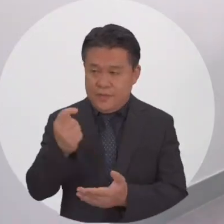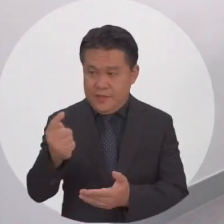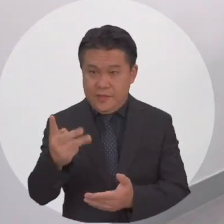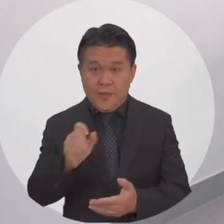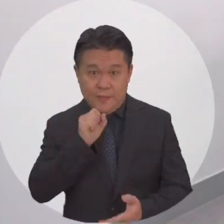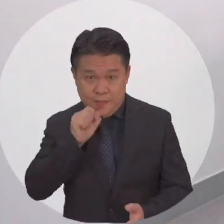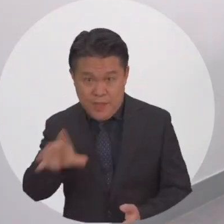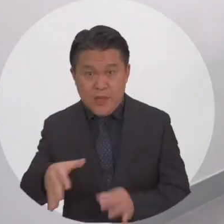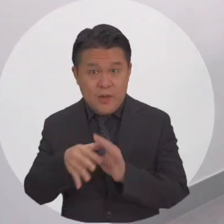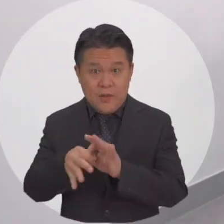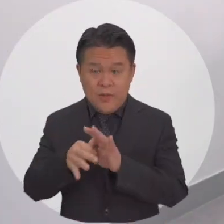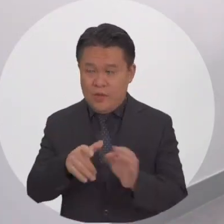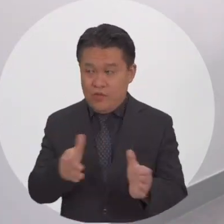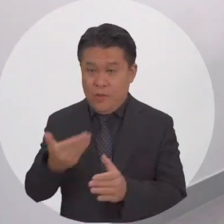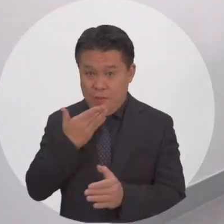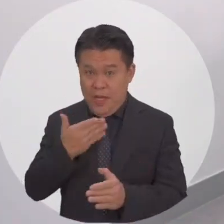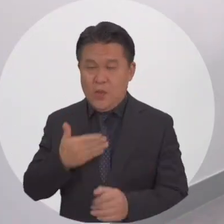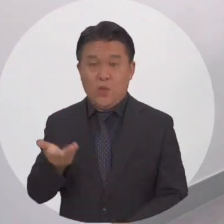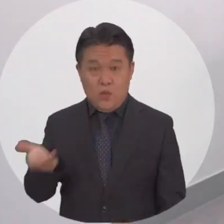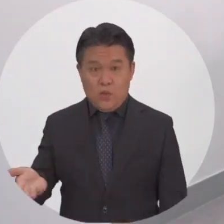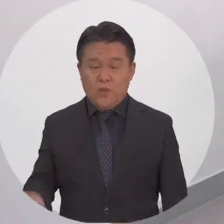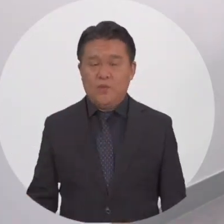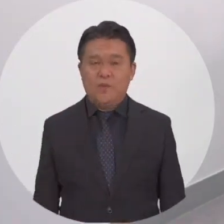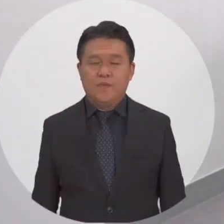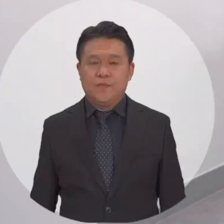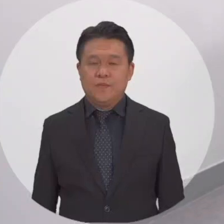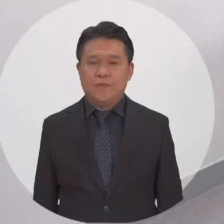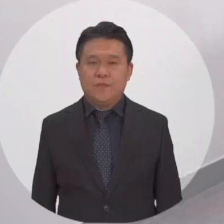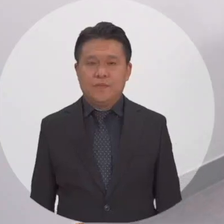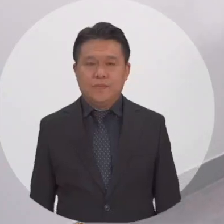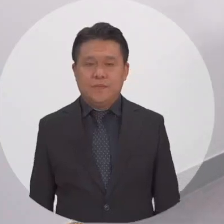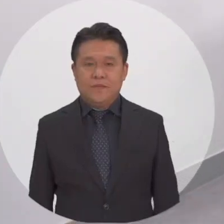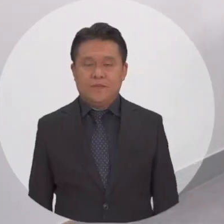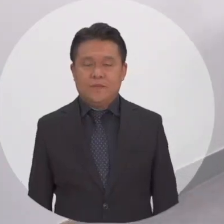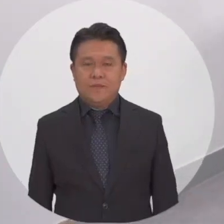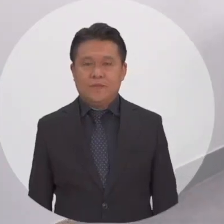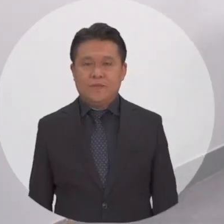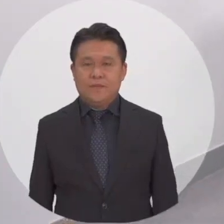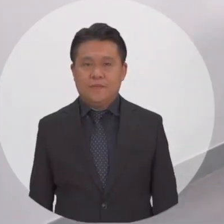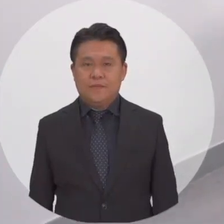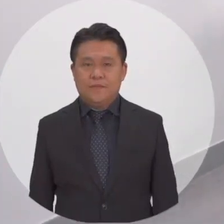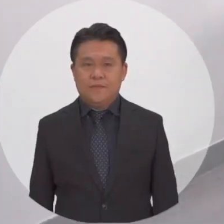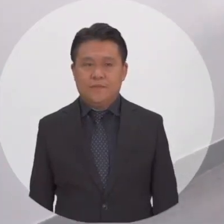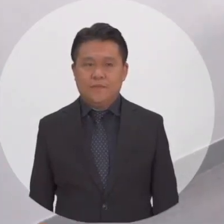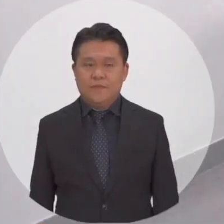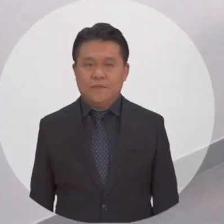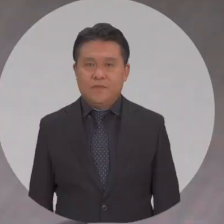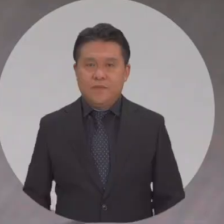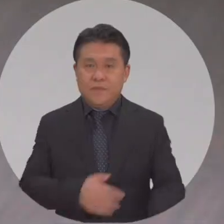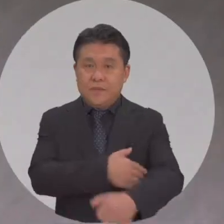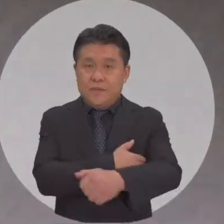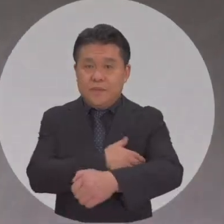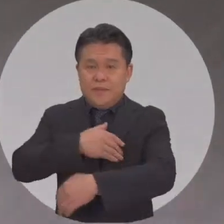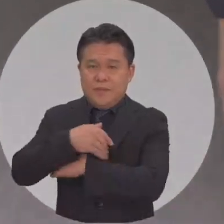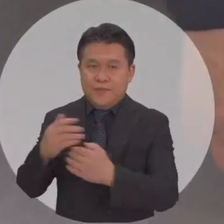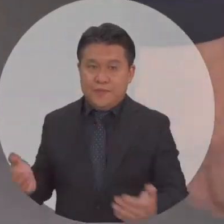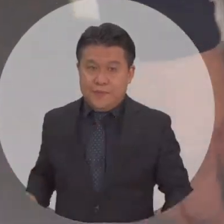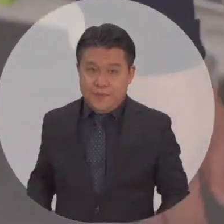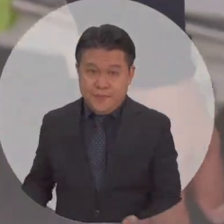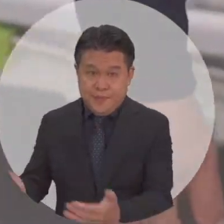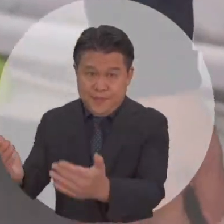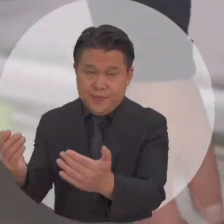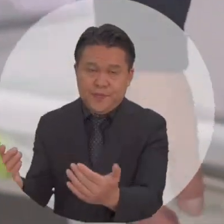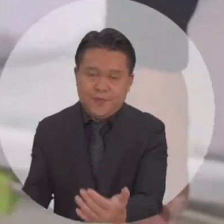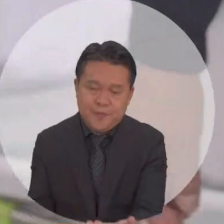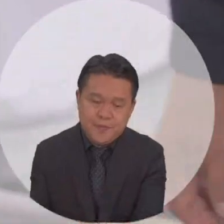일어섭니다. 또는 하나, 둘, 셋 등의 말을 하며 대상자가 준비할 수 있도록 신호를 줍니다. 대상자의 겨드랑이